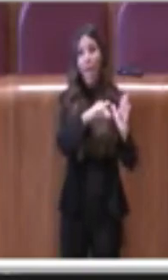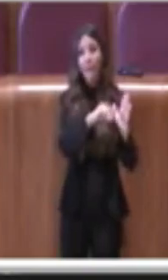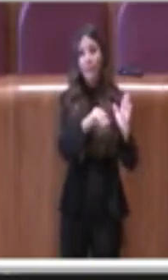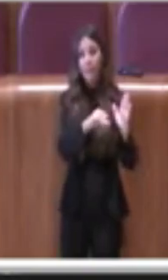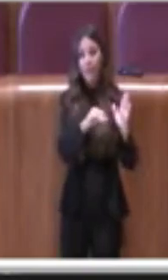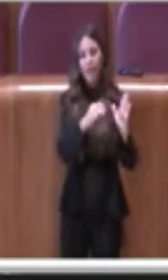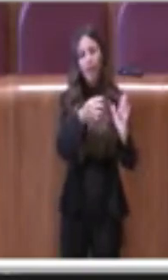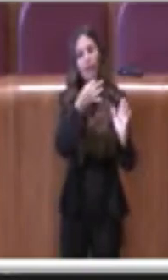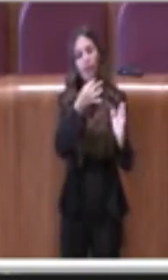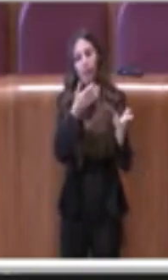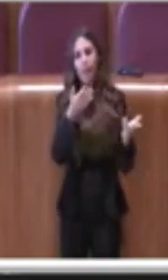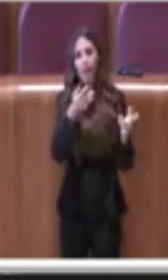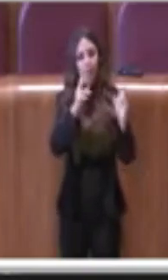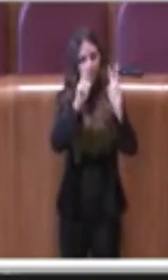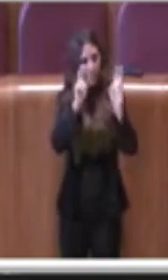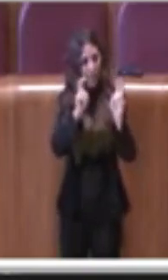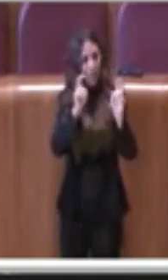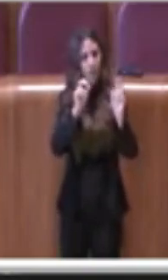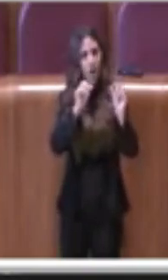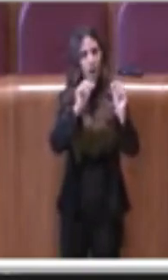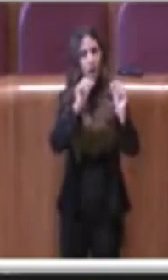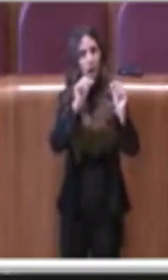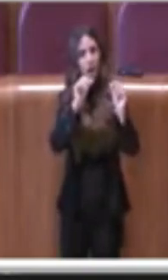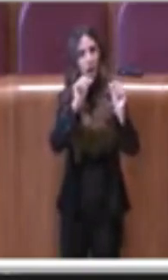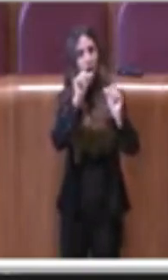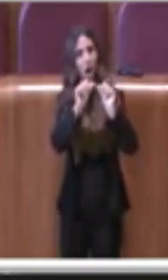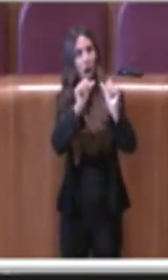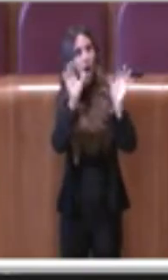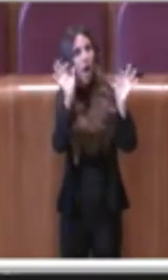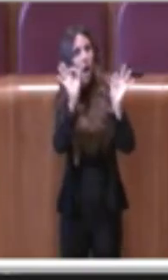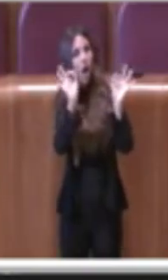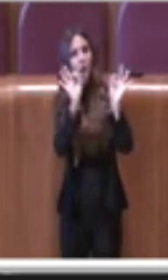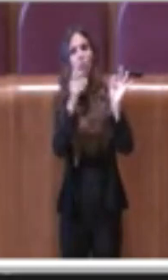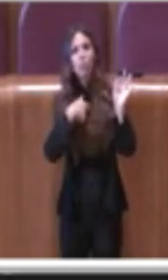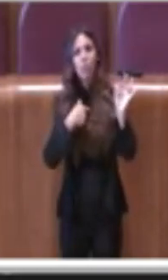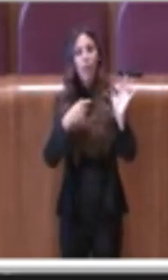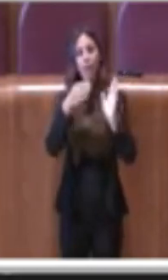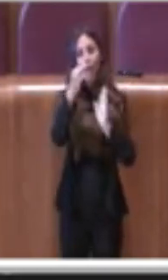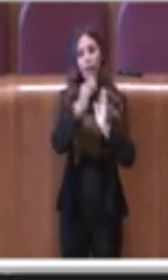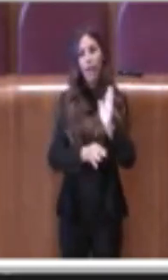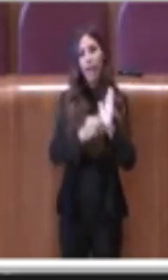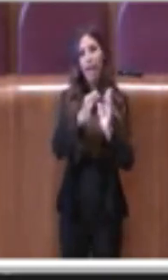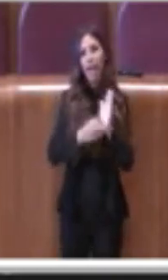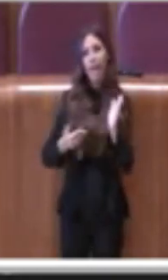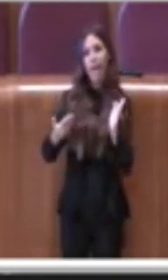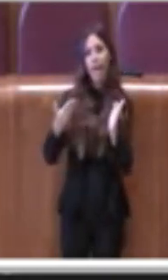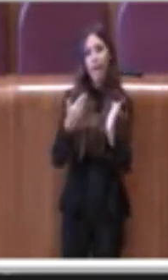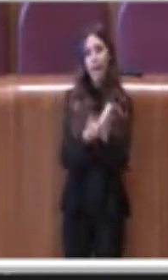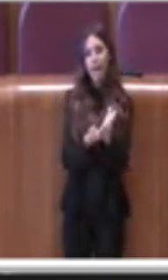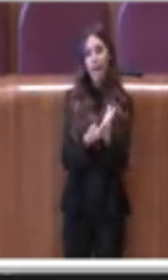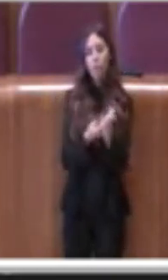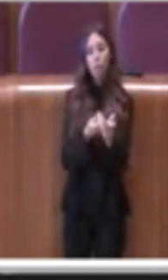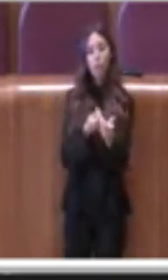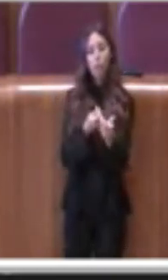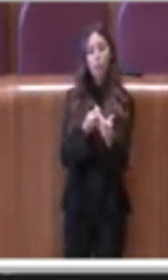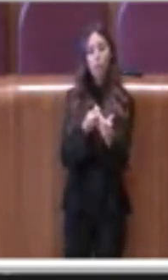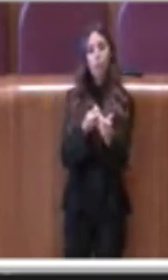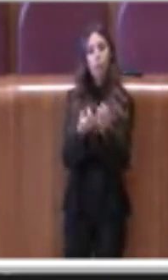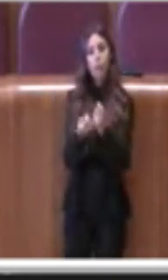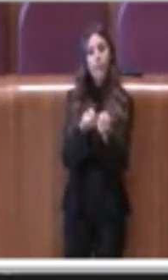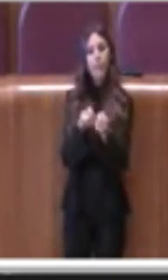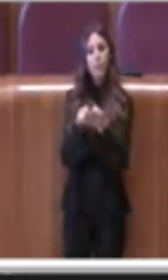nel discorso dei cambiamenti climatici. Abbiamo presentato il regolamento sulla gestione